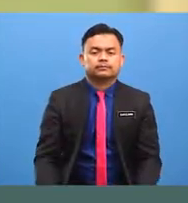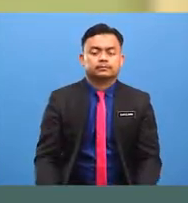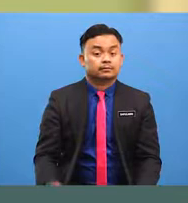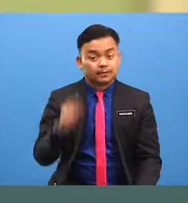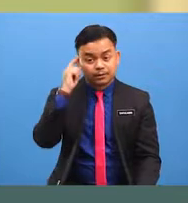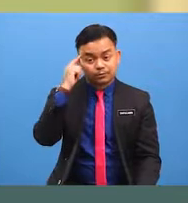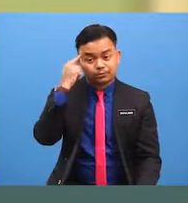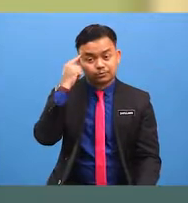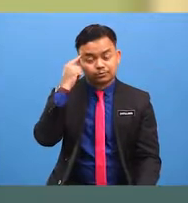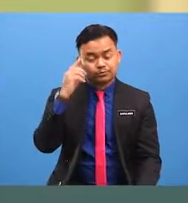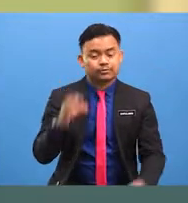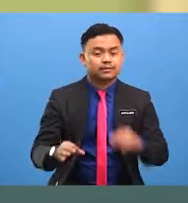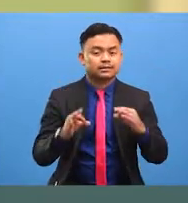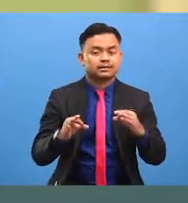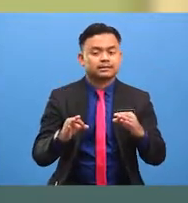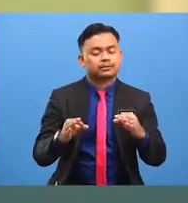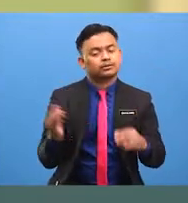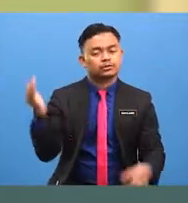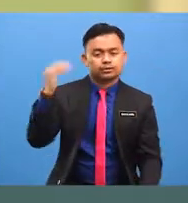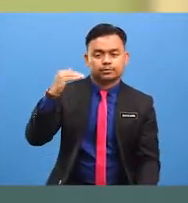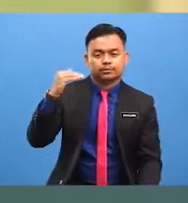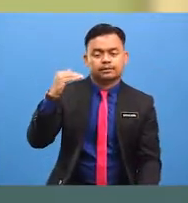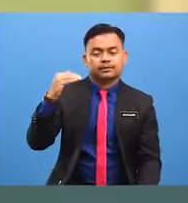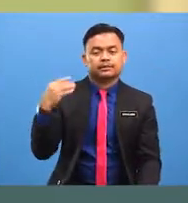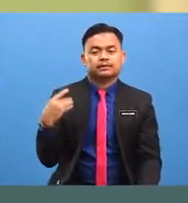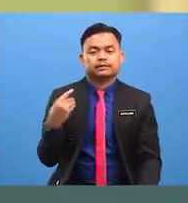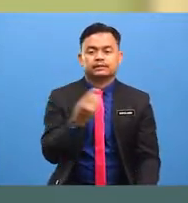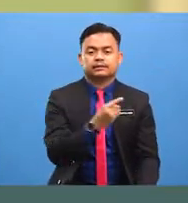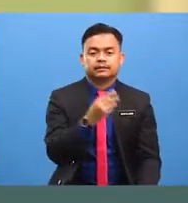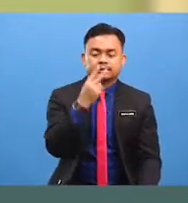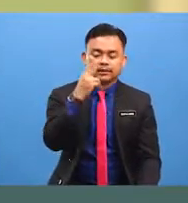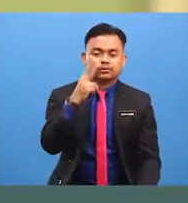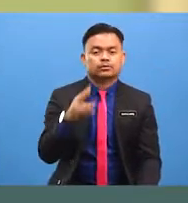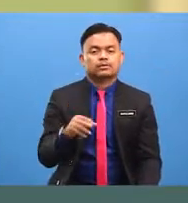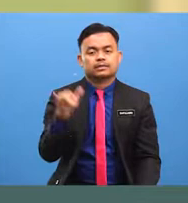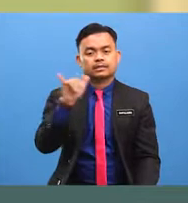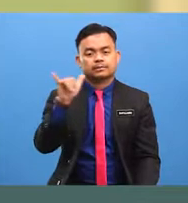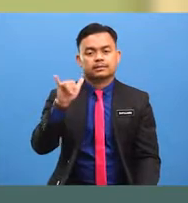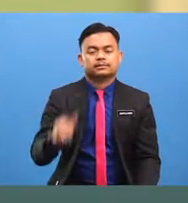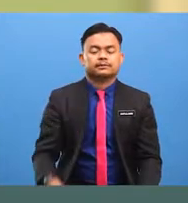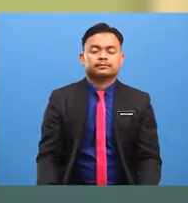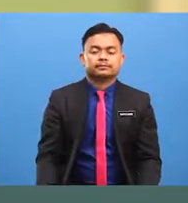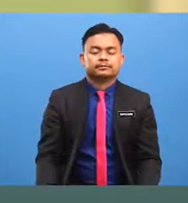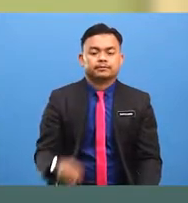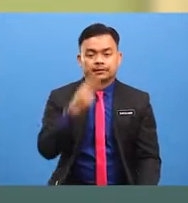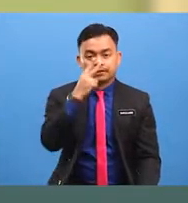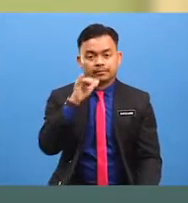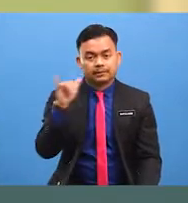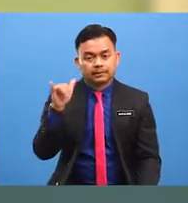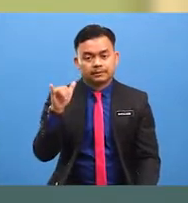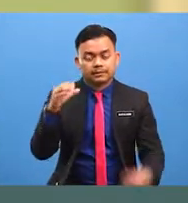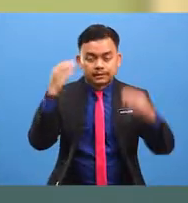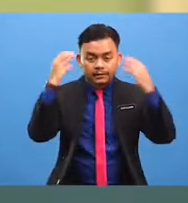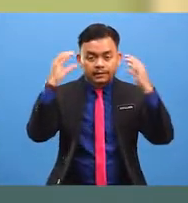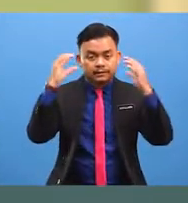tahu? Jika begitu, mari kita selidiki bersama-sama. Nampaknya, cikgu